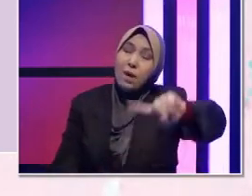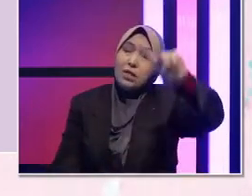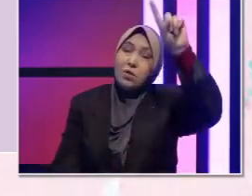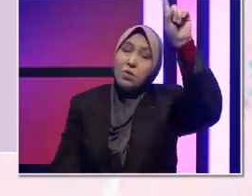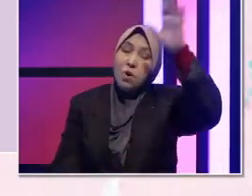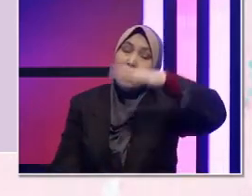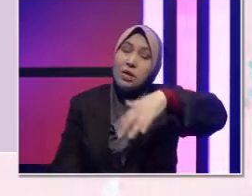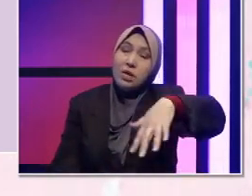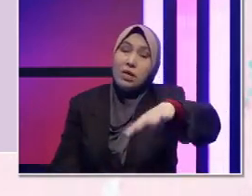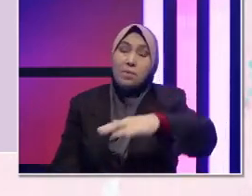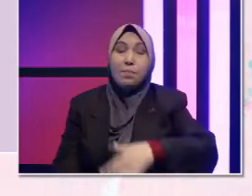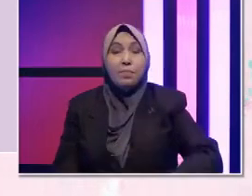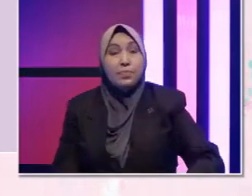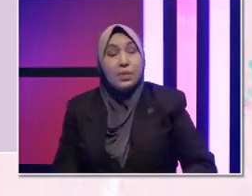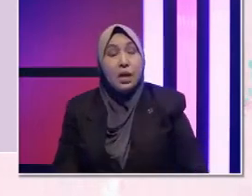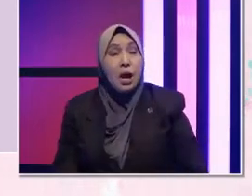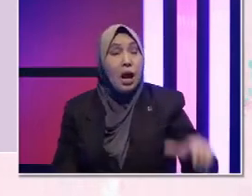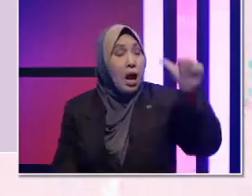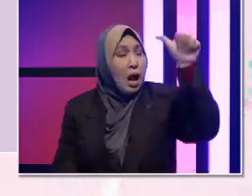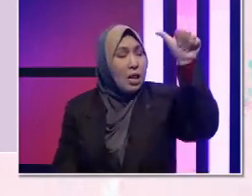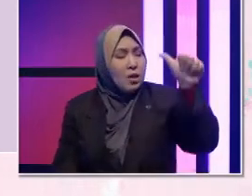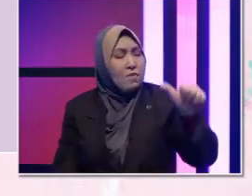Bismillahirrahmanirrahim. Alif